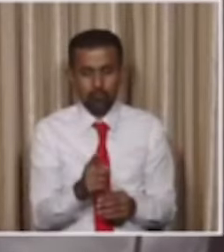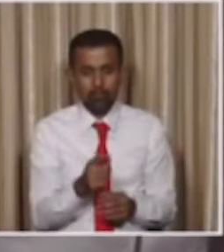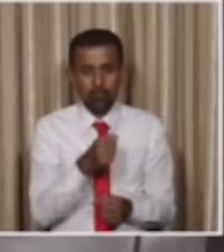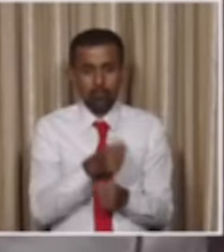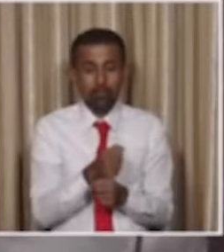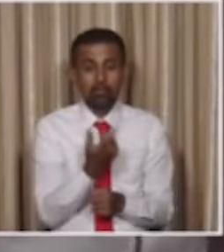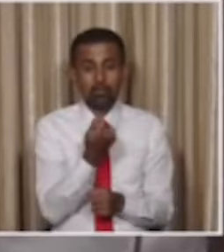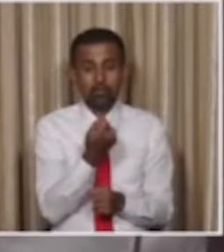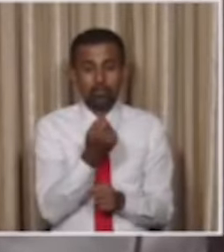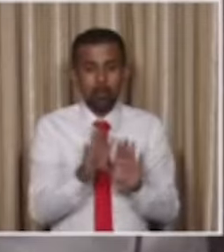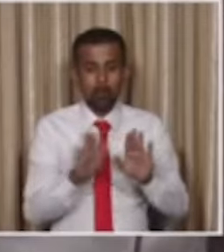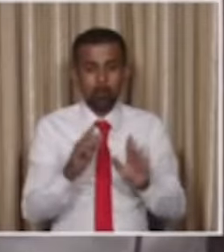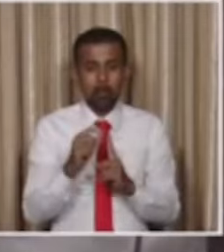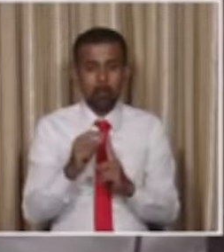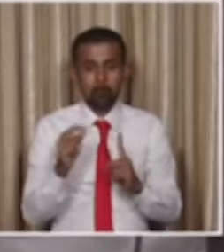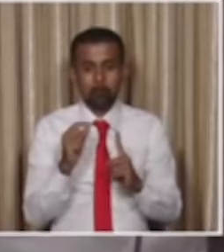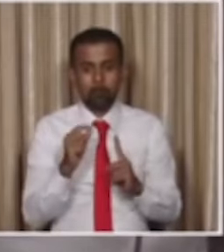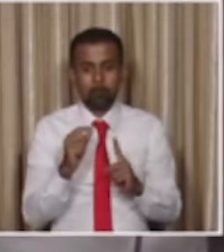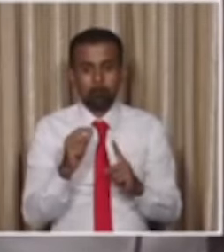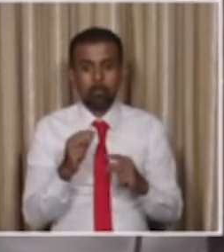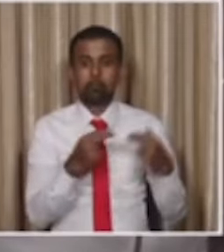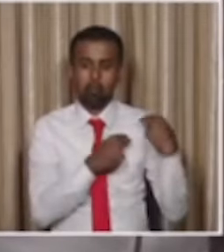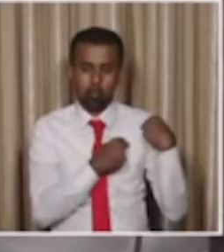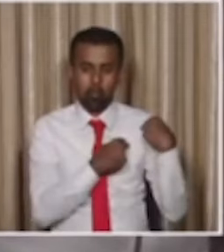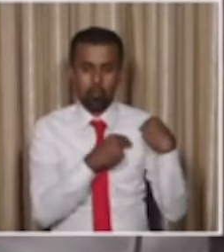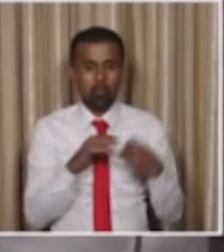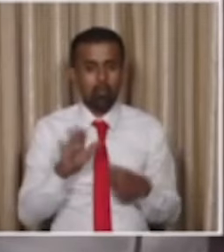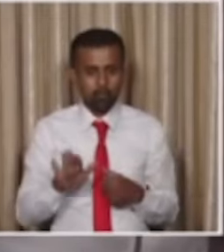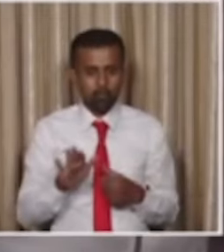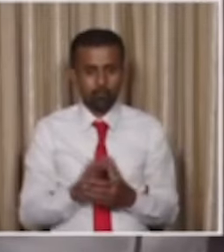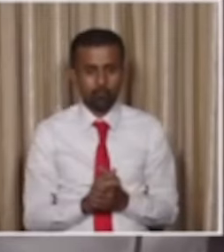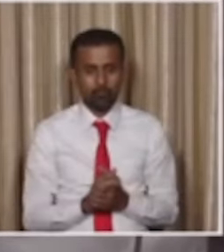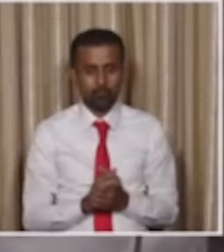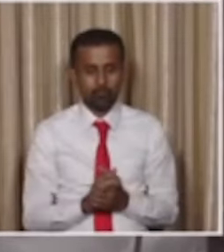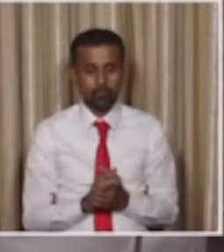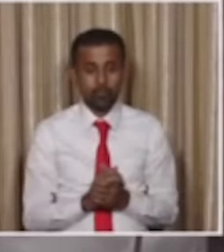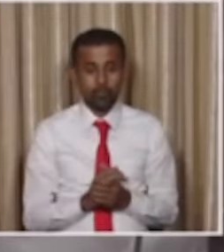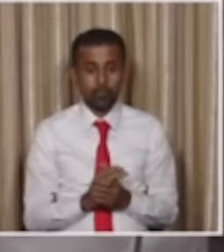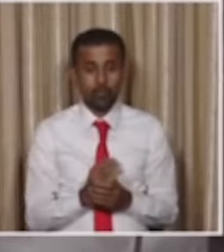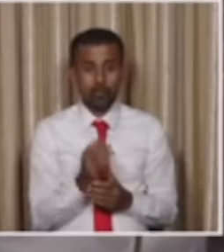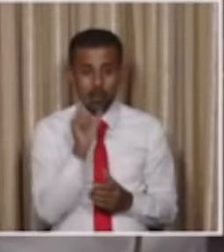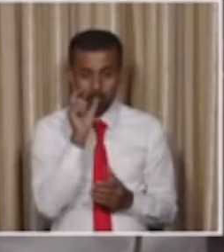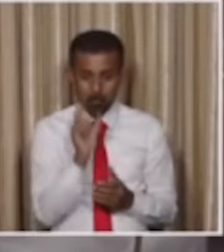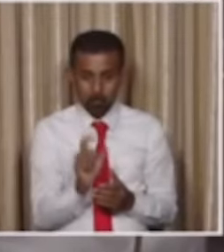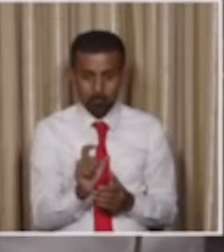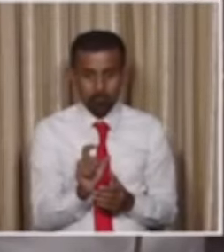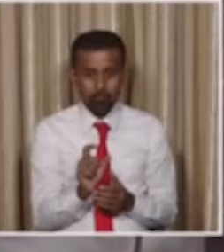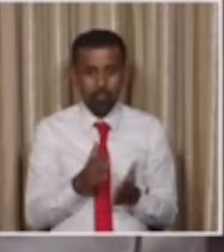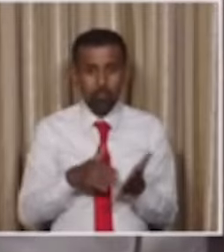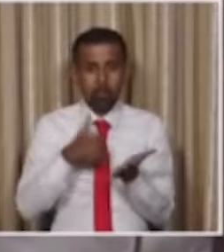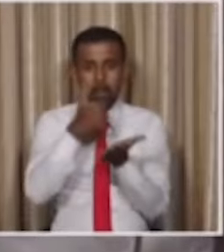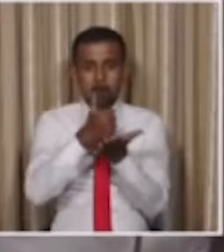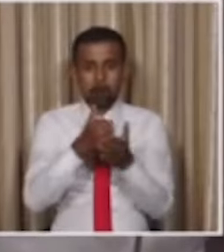රාජ්‍ය මුල්ලේ පිළිබඳ පාලනය පාර්ලිමේන්තුව සතු බව. ඒතර ඒ අර්ථ නිරූපණය ගත්තහම පස්සේ මේ මහා